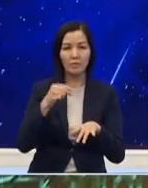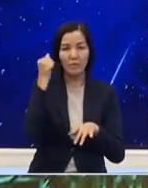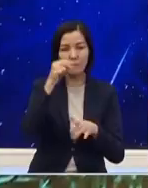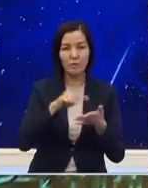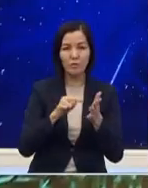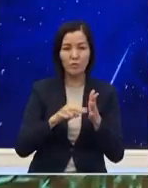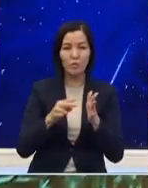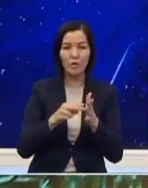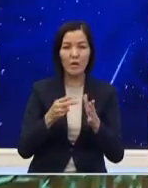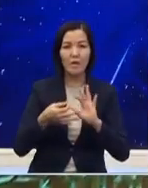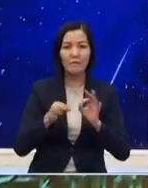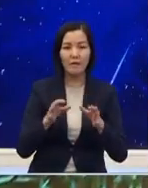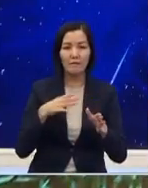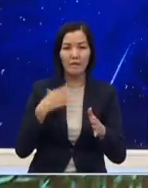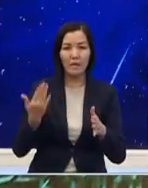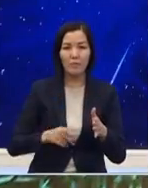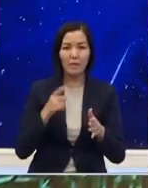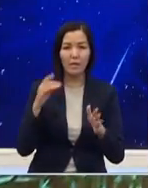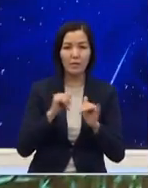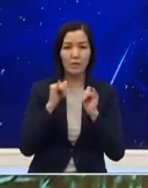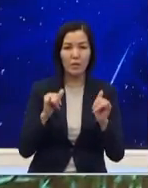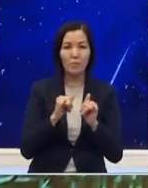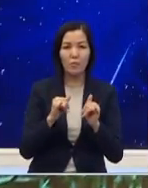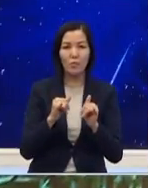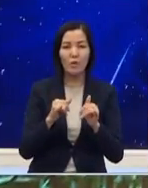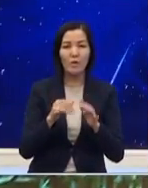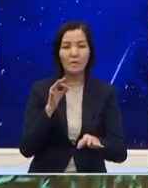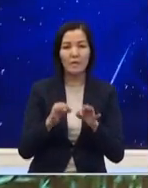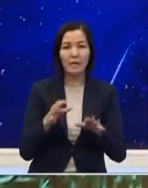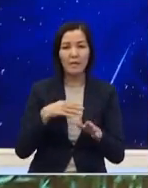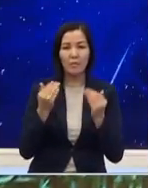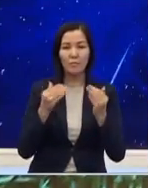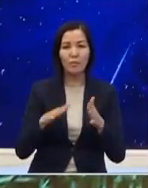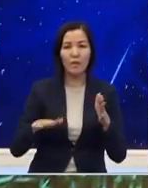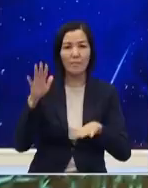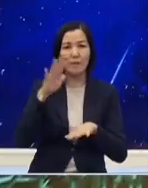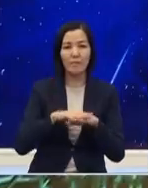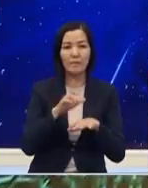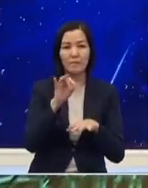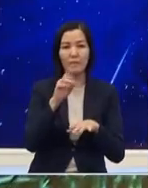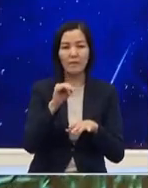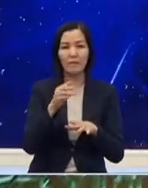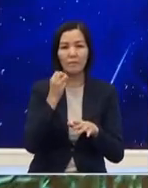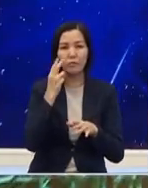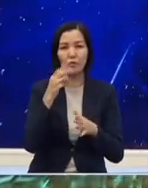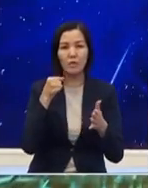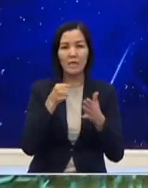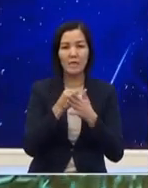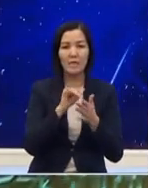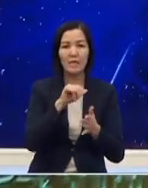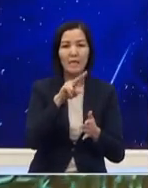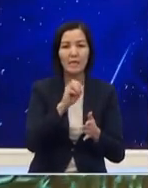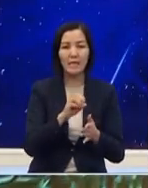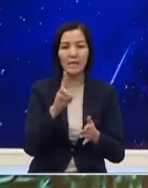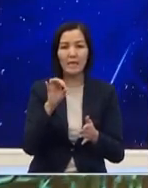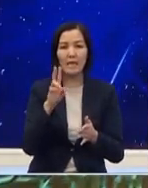жоба жоспарлары нақтыланды. Әлеуметтік-экономикалық даму беталыстары сараланды. Бүгін аймақ әкімі Амандық Баталов